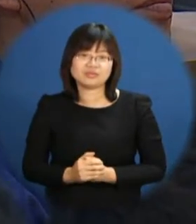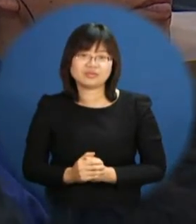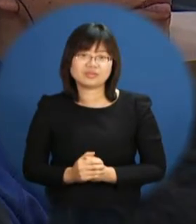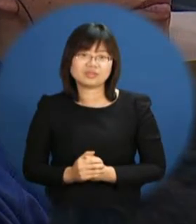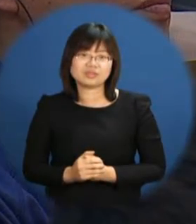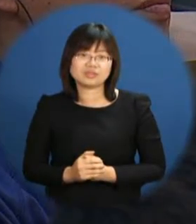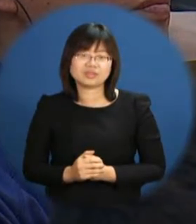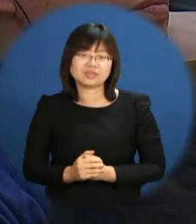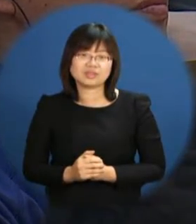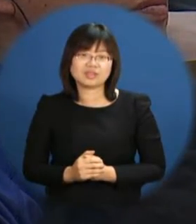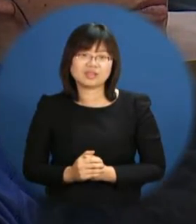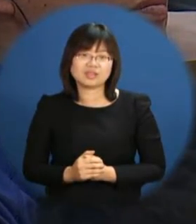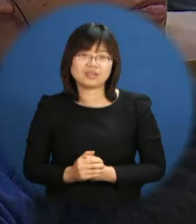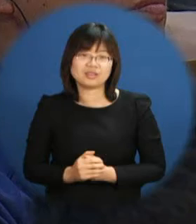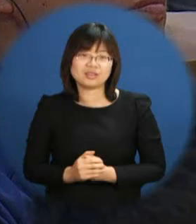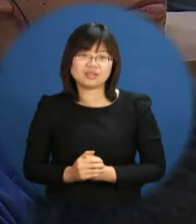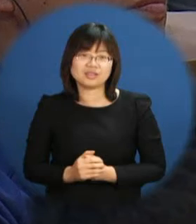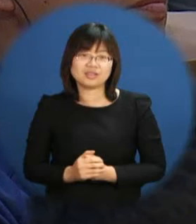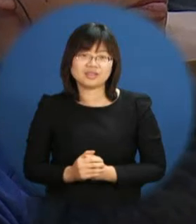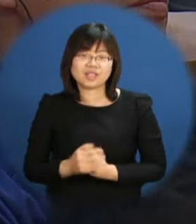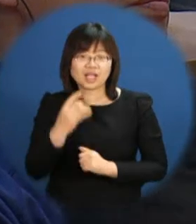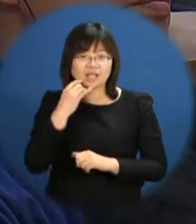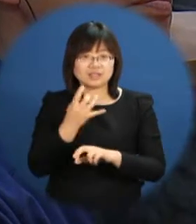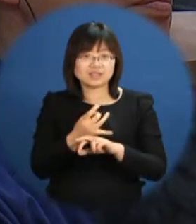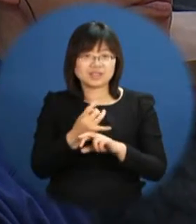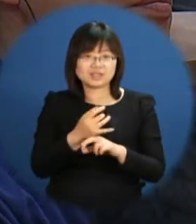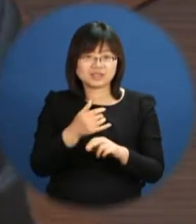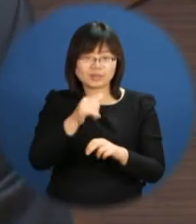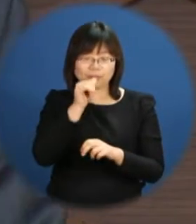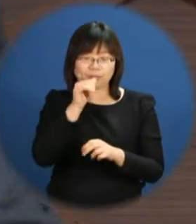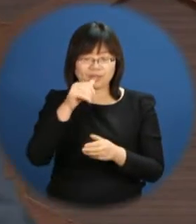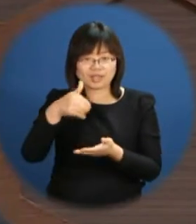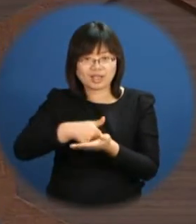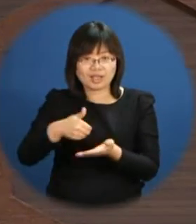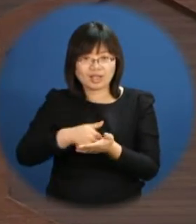그래서 이제 금속이 노기스 렸고 그 까지 된다는 거죠